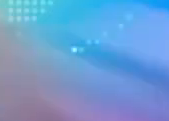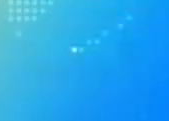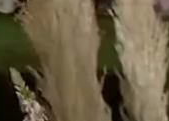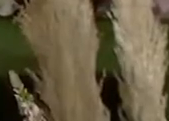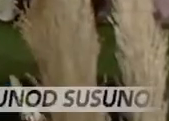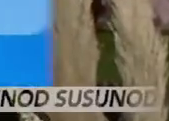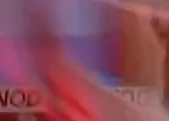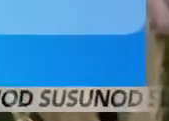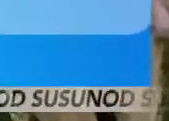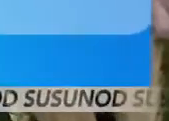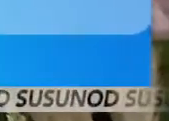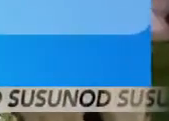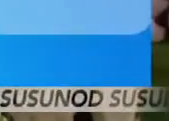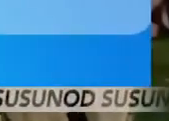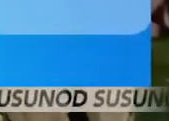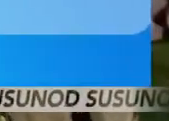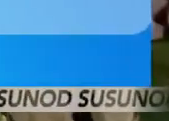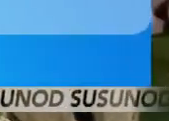Facebook page.